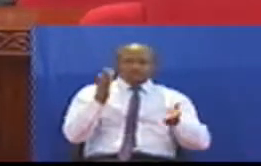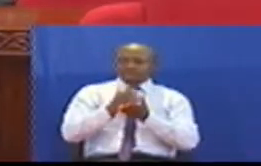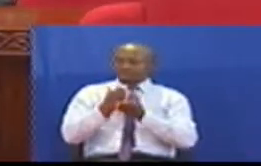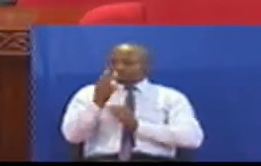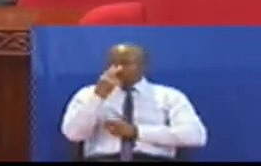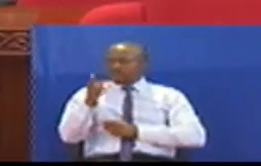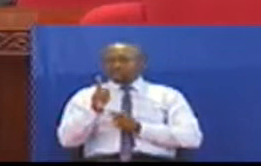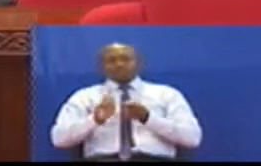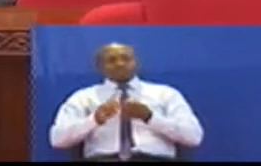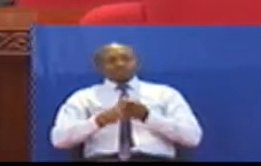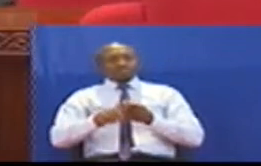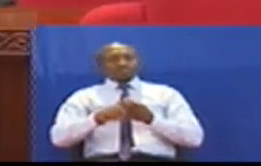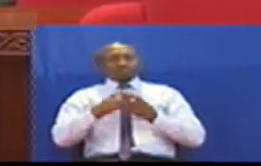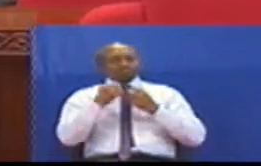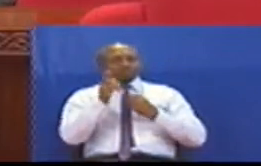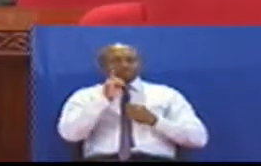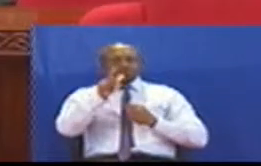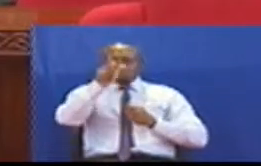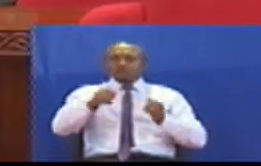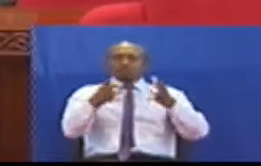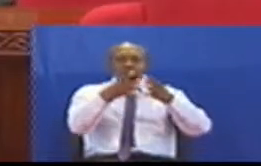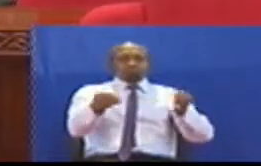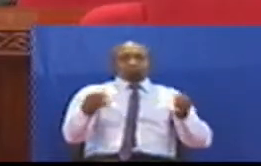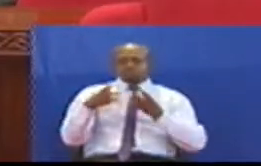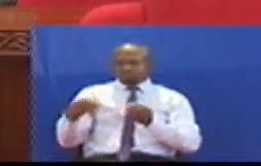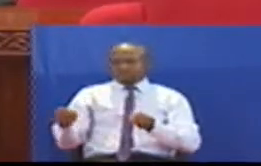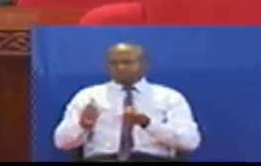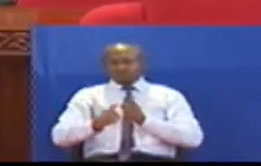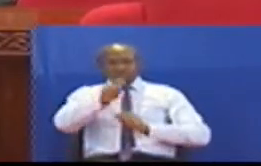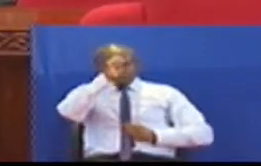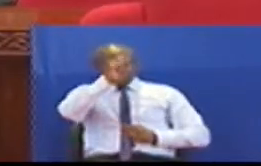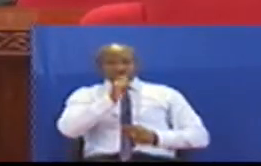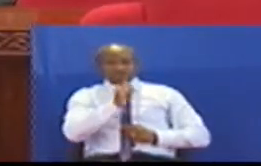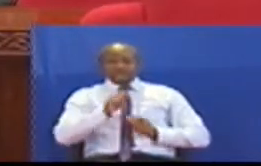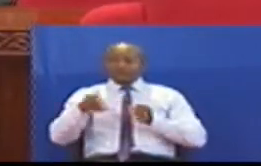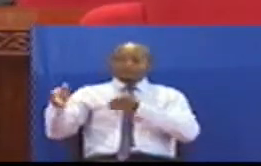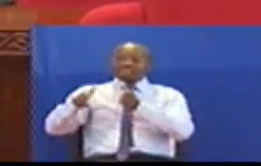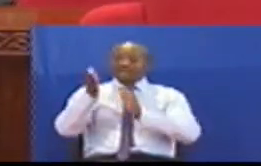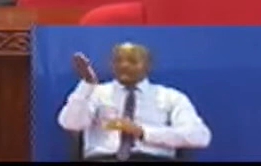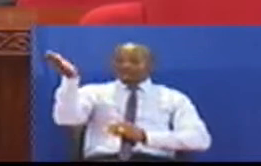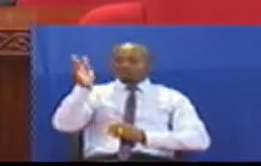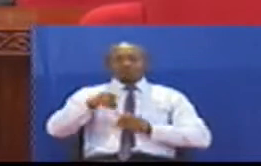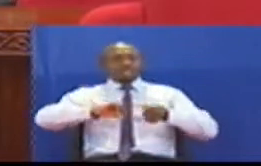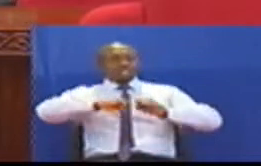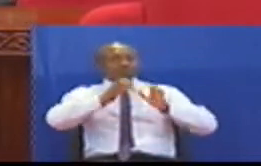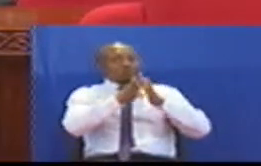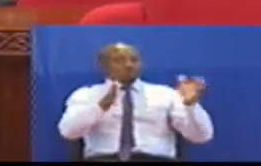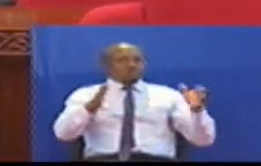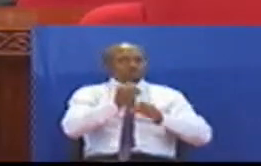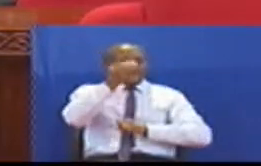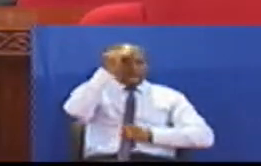kazi kubwa inayopotea. Mheshimiwa Spika, huko mitaani kumekuwa na changamoto kubwa ya kupata elimu ya